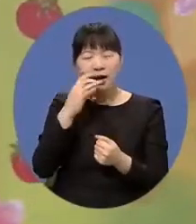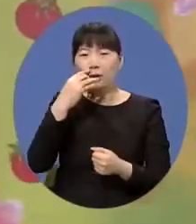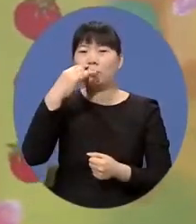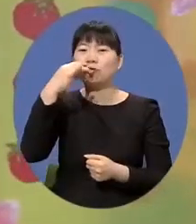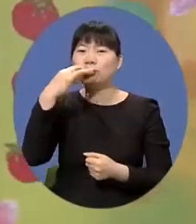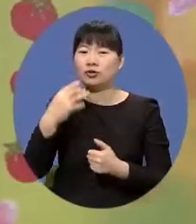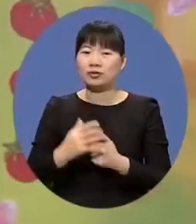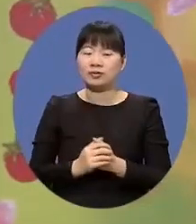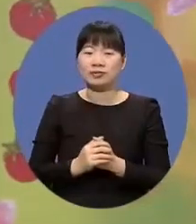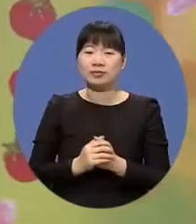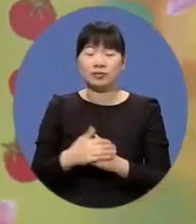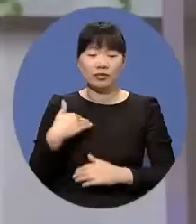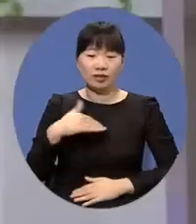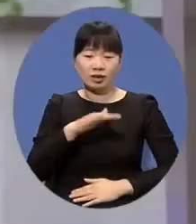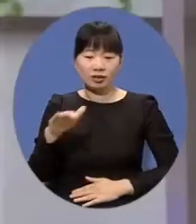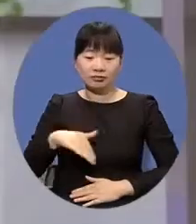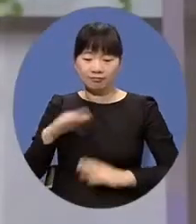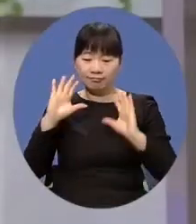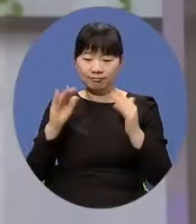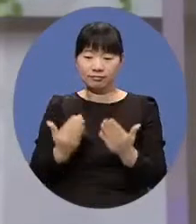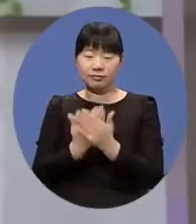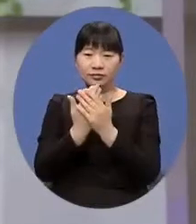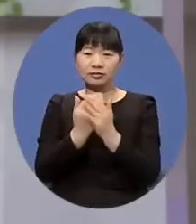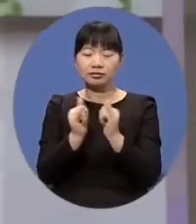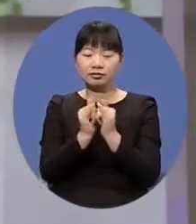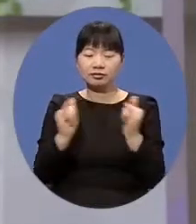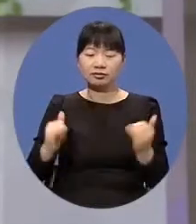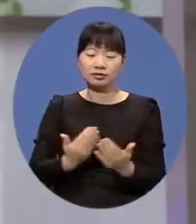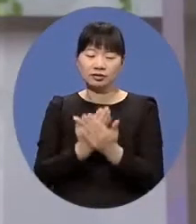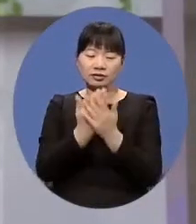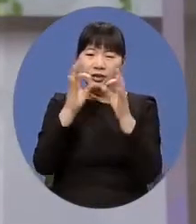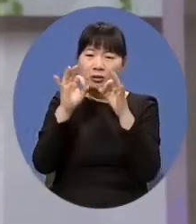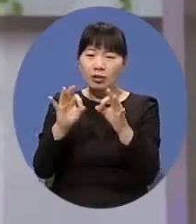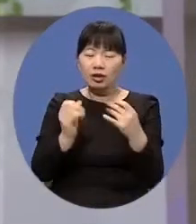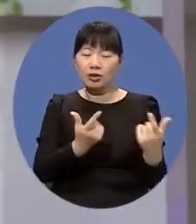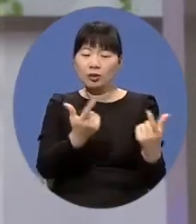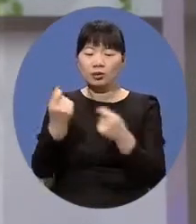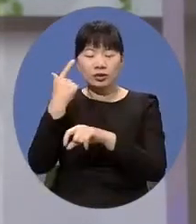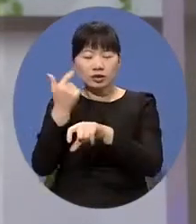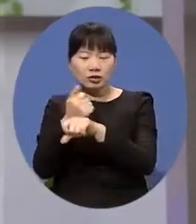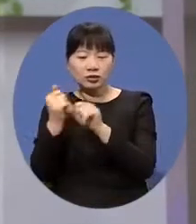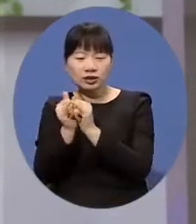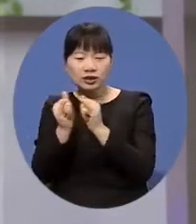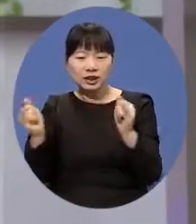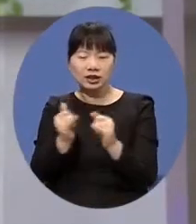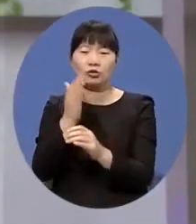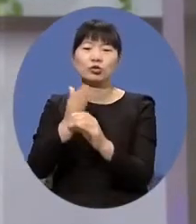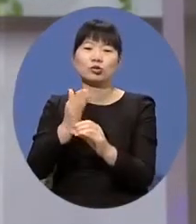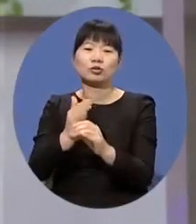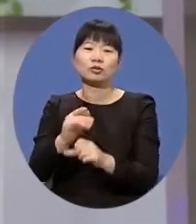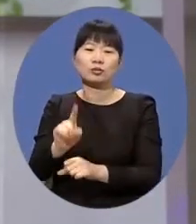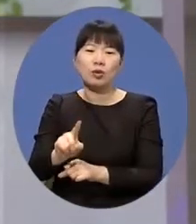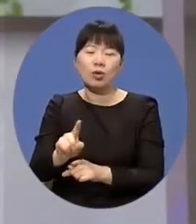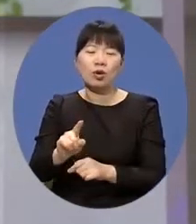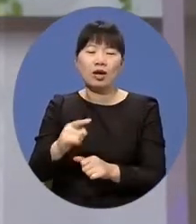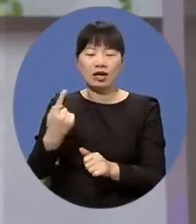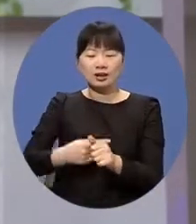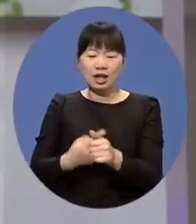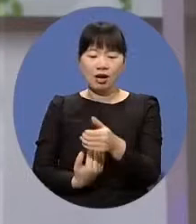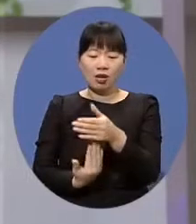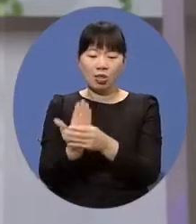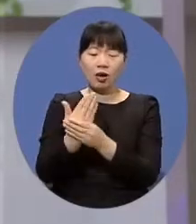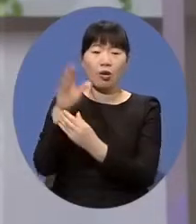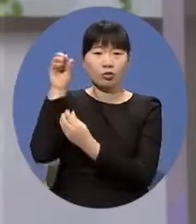궁금해요, 저도. 그러니까 우리가 이제 아동 발달이나 인간 발달에 있어서 이제 모든 연구자들이 화두로 삼는 게 과연 천성,